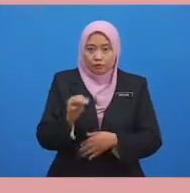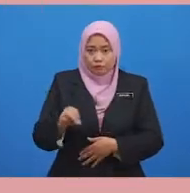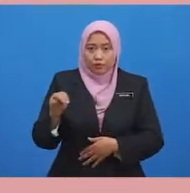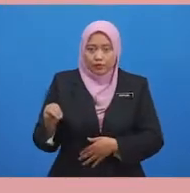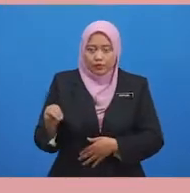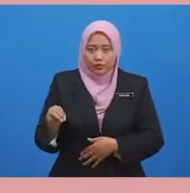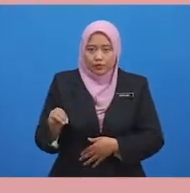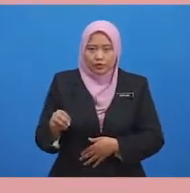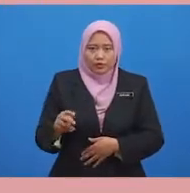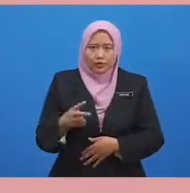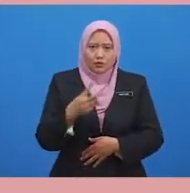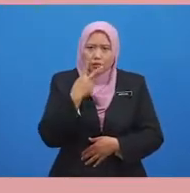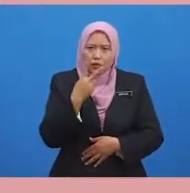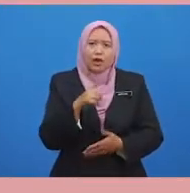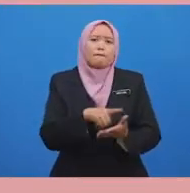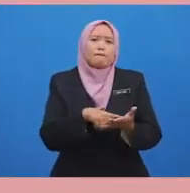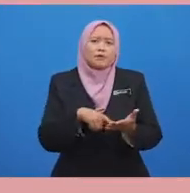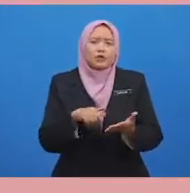ini?